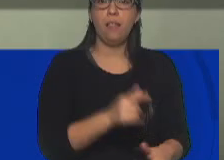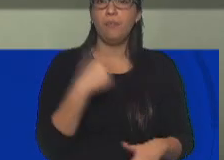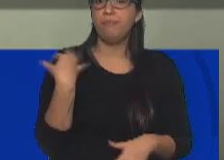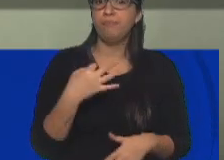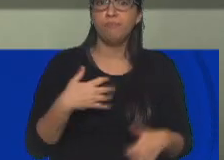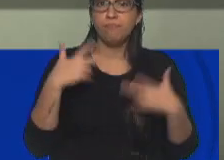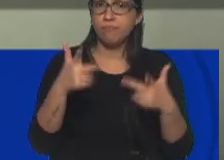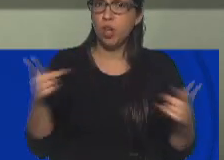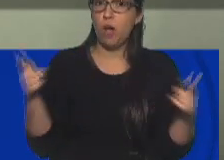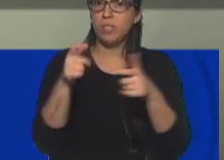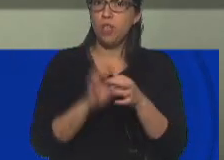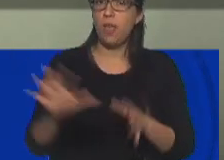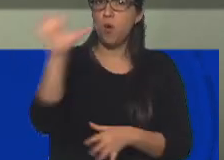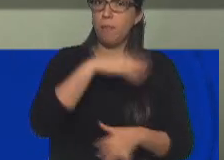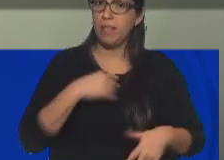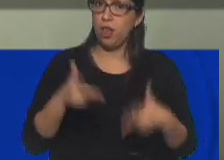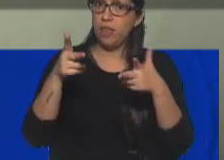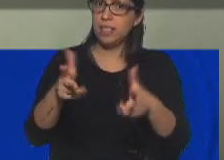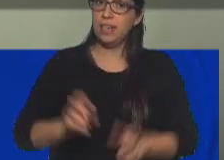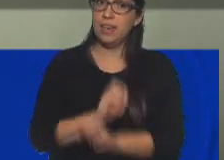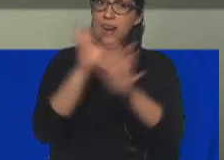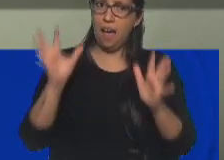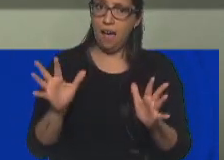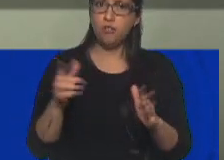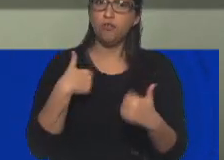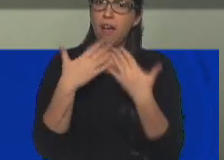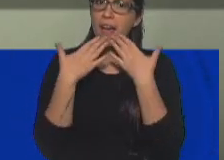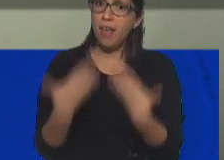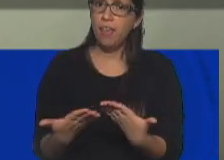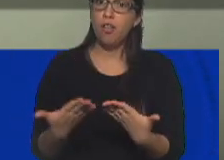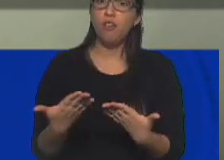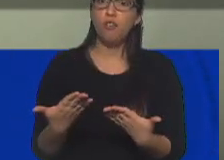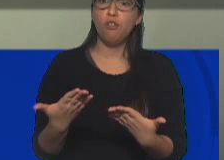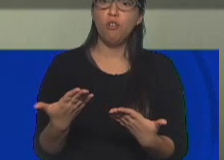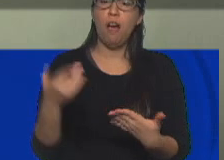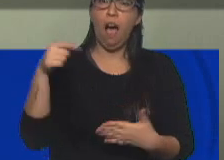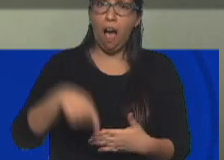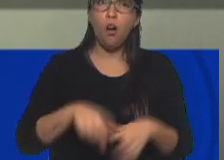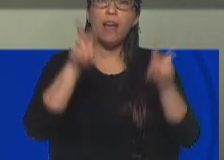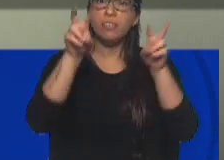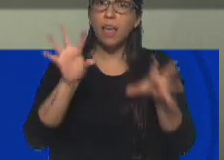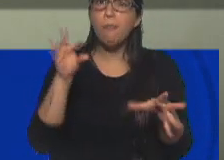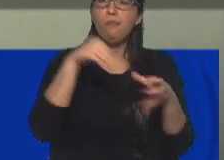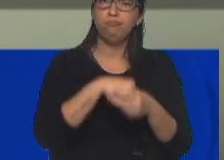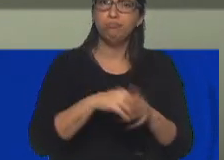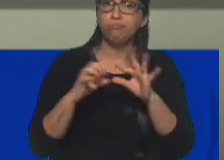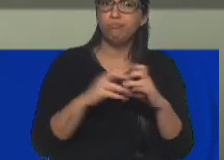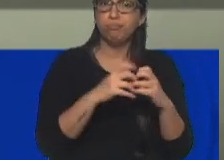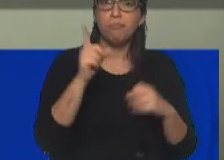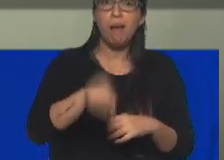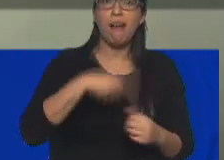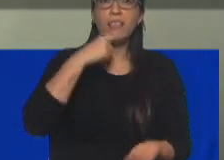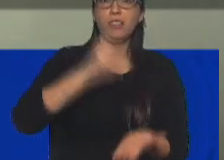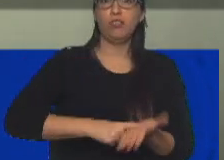Mercosur-Staaten. Und ich will der EU-Kommission ausdrücklich sagen, ich bin dankbar, dass sie das nun mit ihrer Entscheidung in der letzten Woche auf